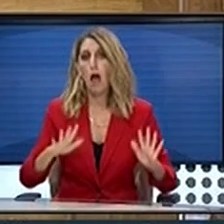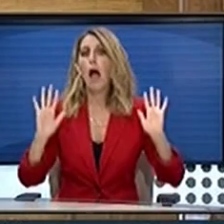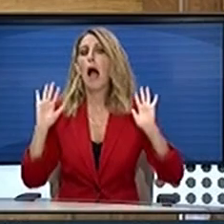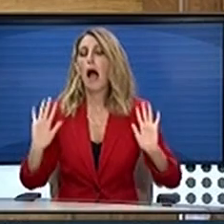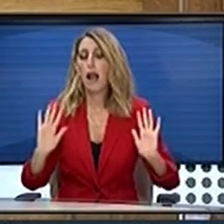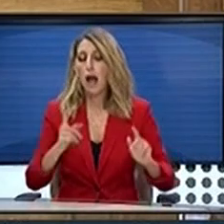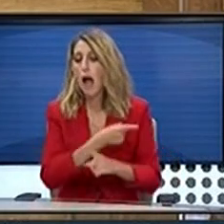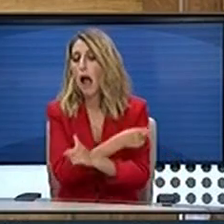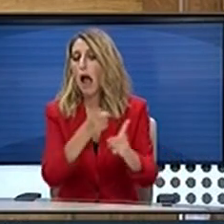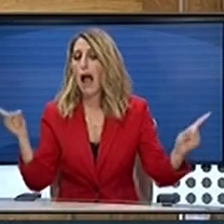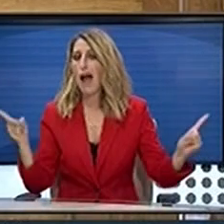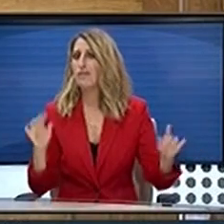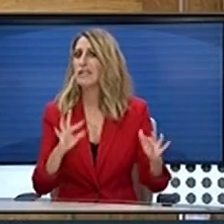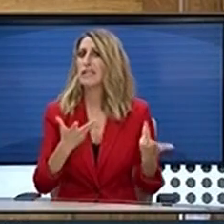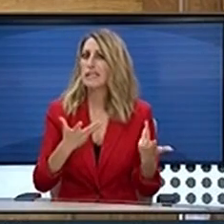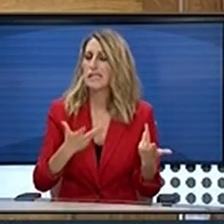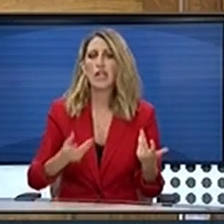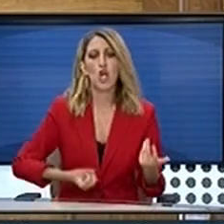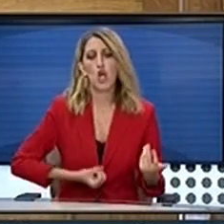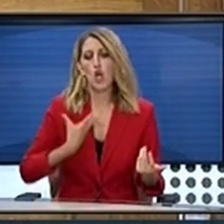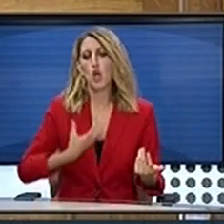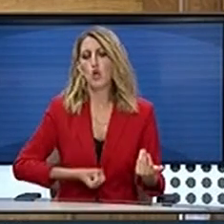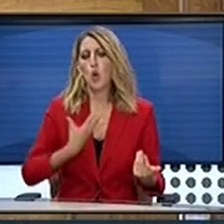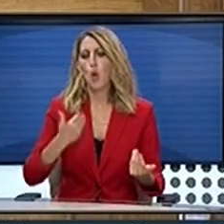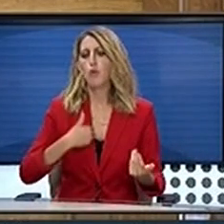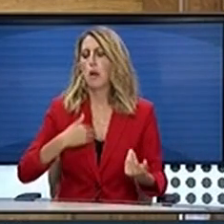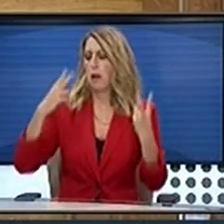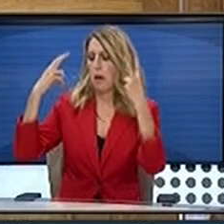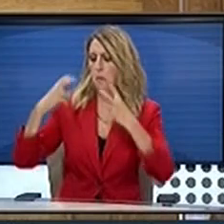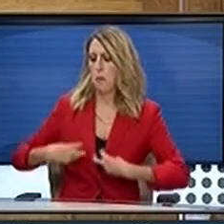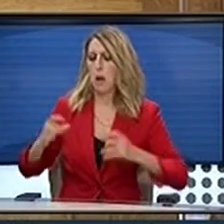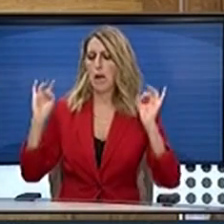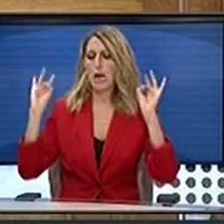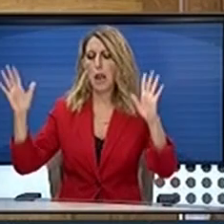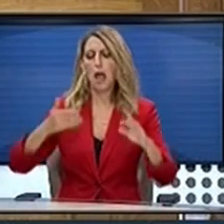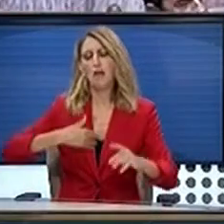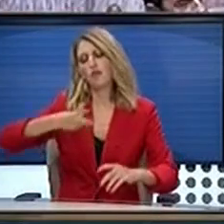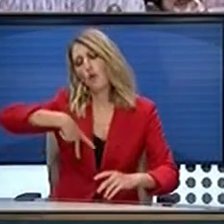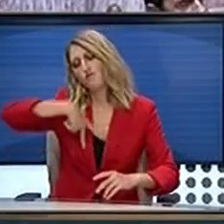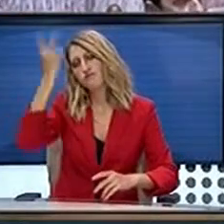ιδιότητά τους και μόνο και να νιώθουν ότι είναι στο απειρόβλητο.